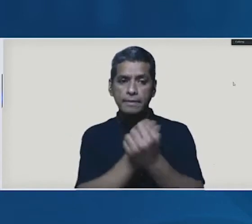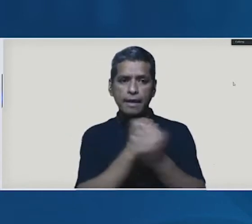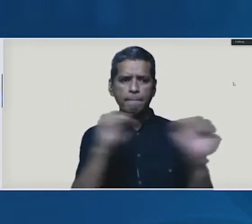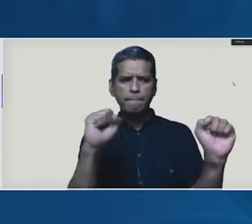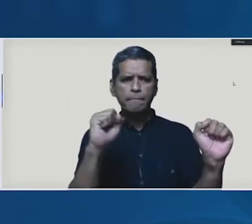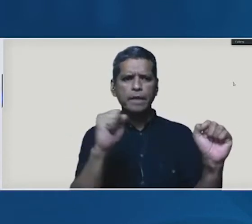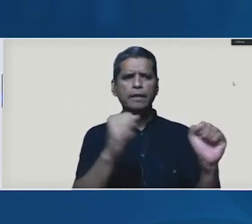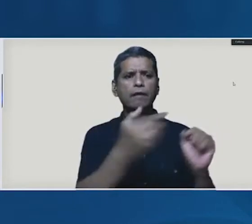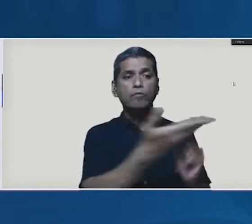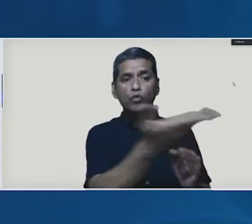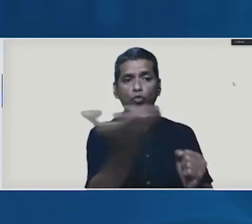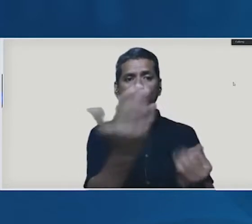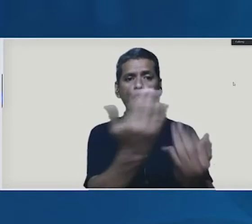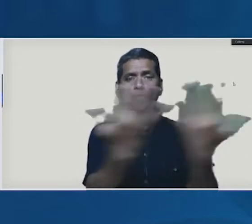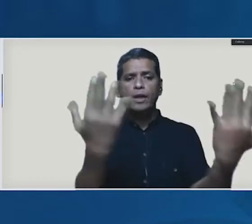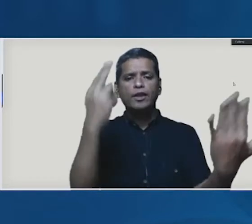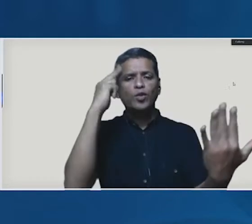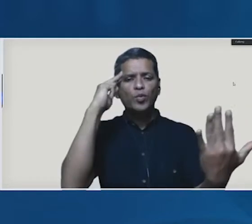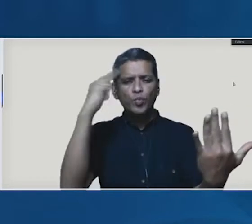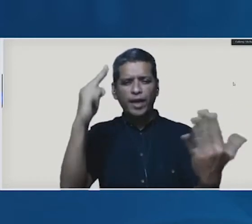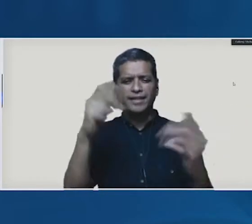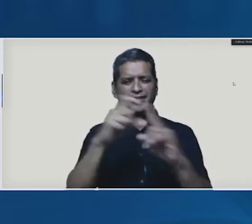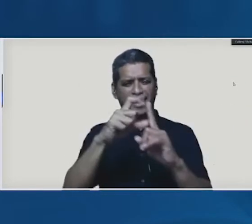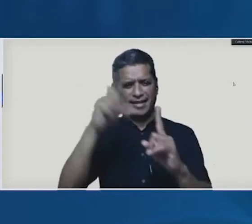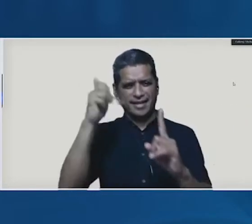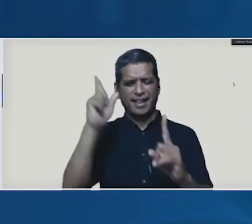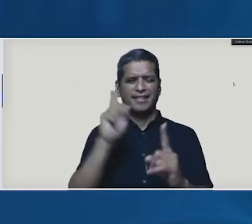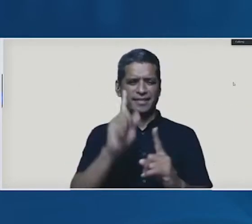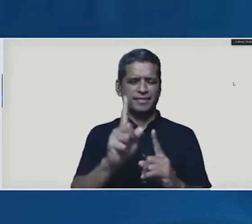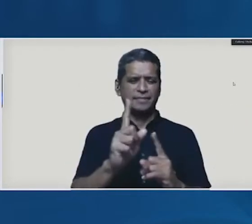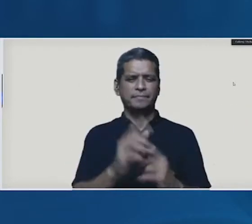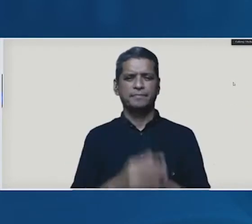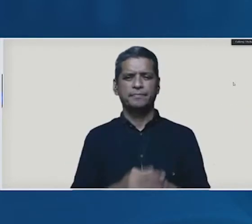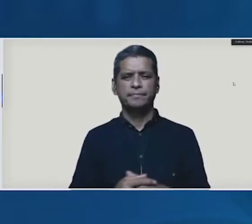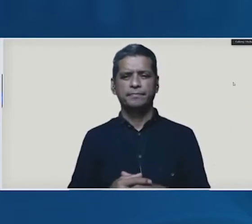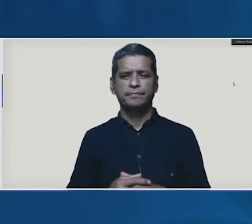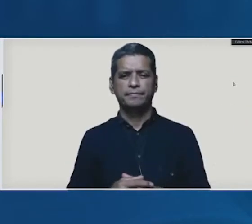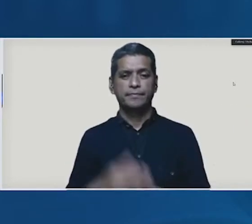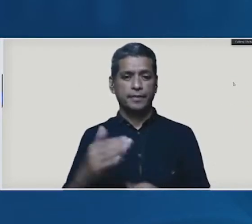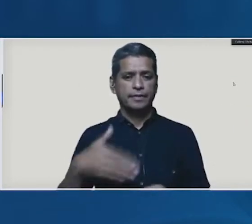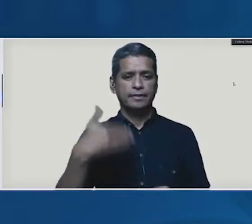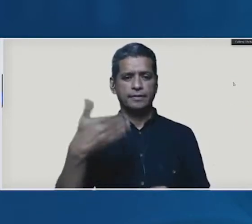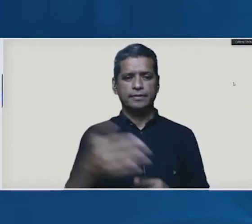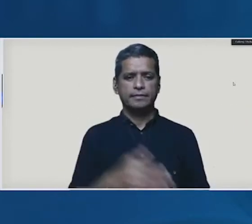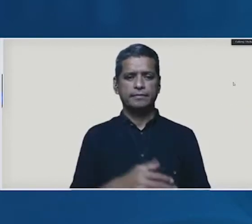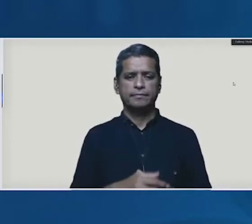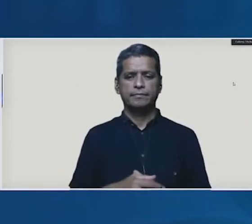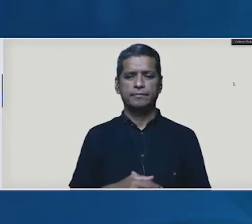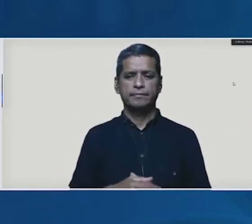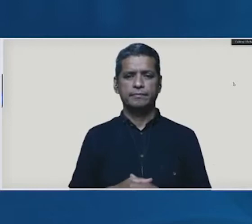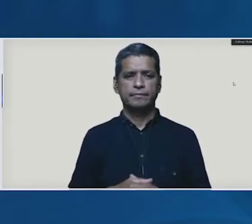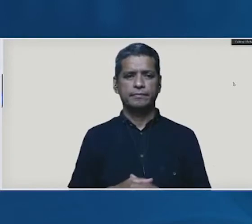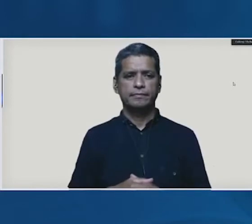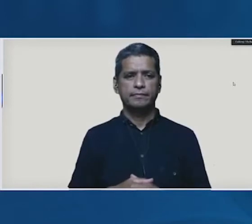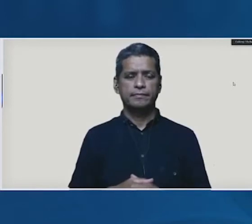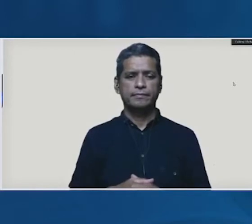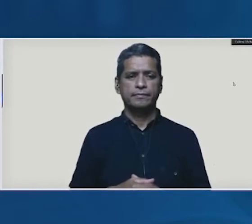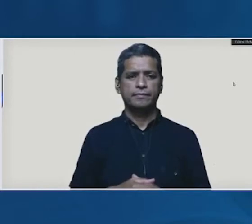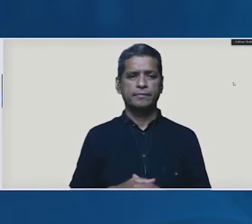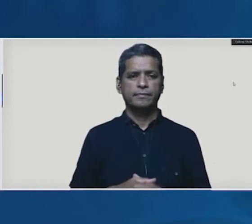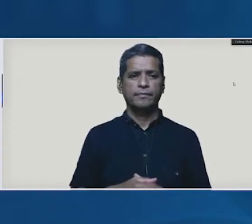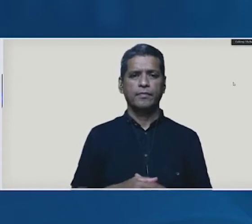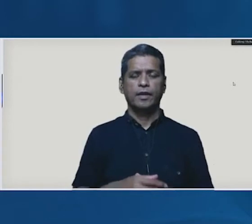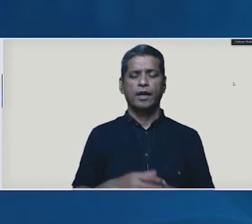umat tuhan baik kita lanjutkan maka merekapun dan ia